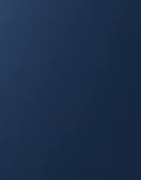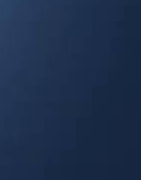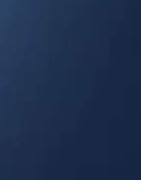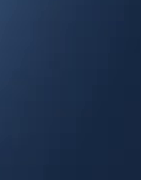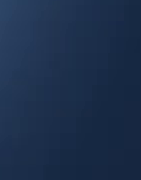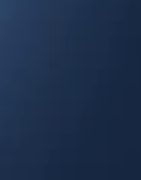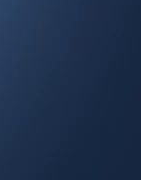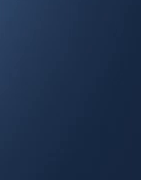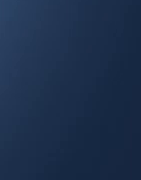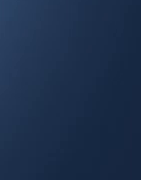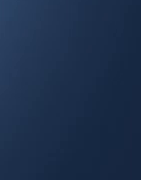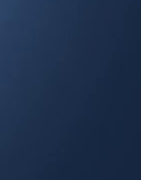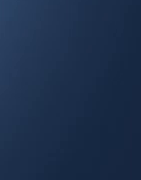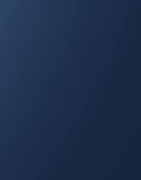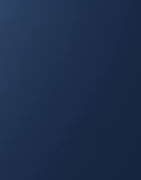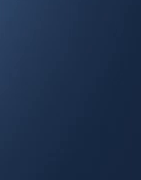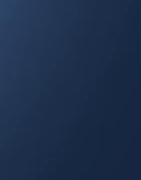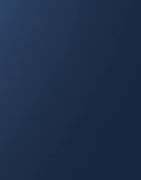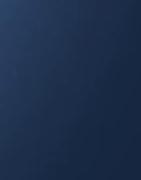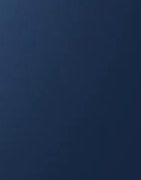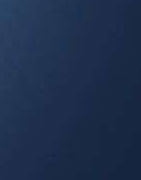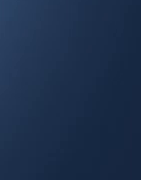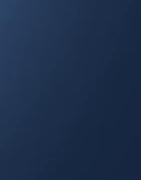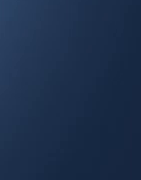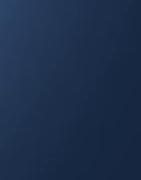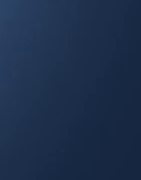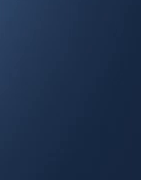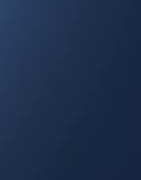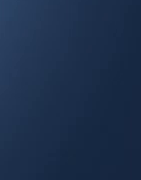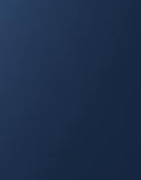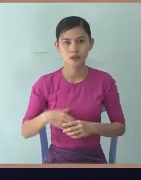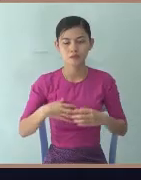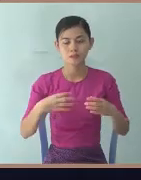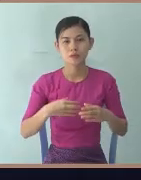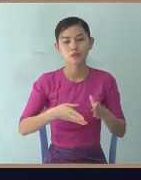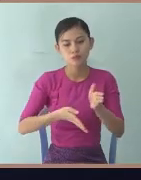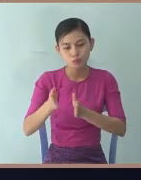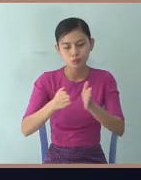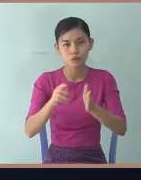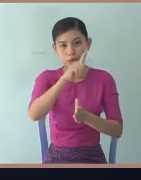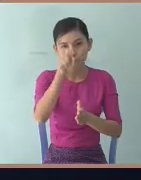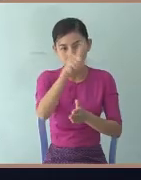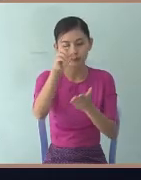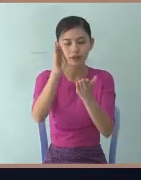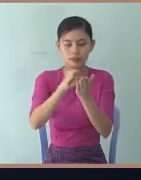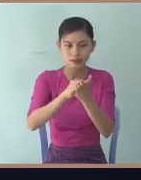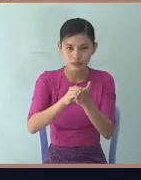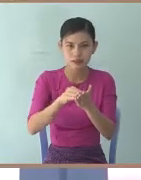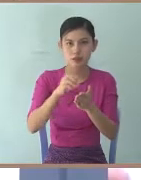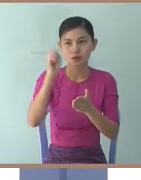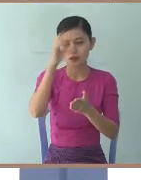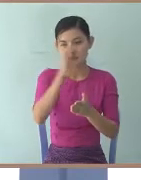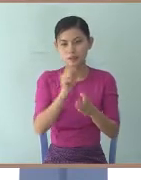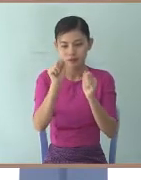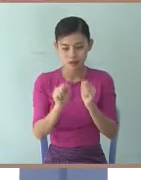် ဟုတ်ကဲ့ပါဒါတော့ကျမတို့အဖွဲ့သားတွေကြိုတင်ရယူထား